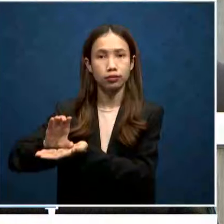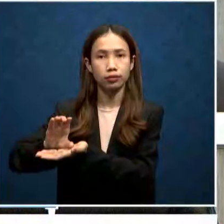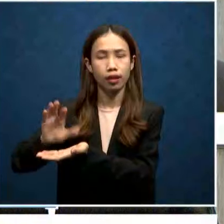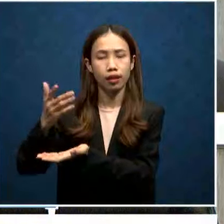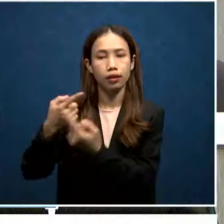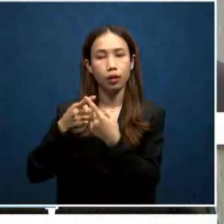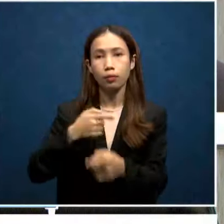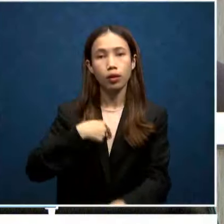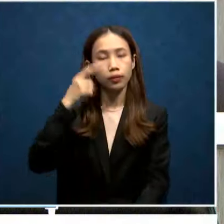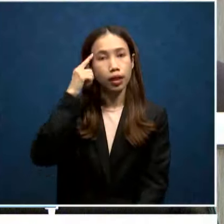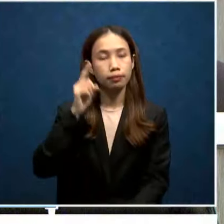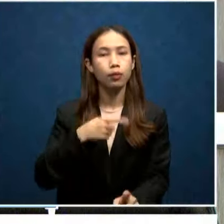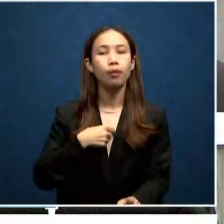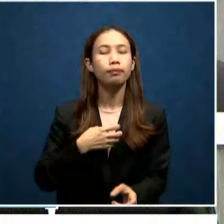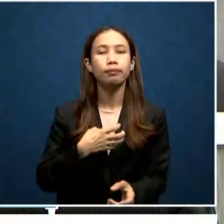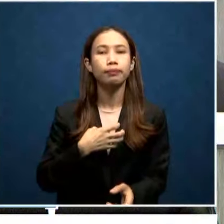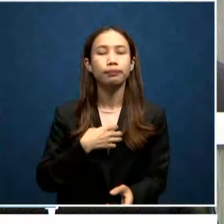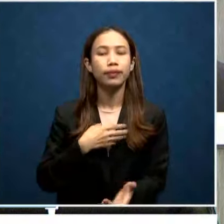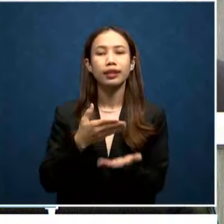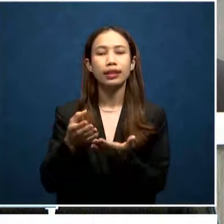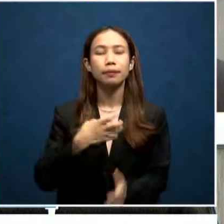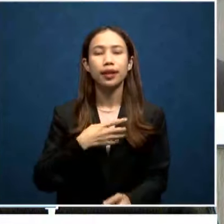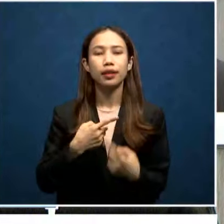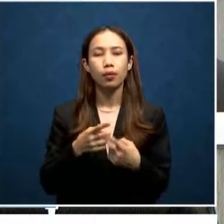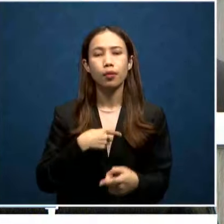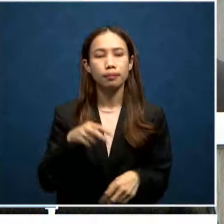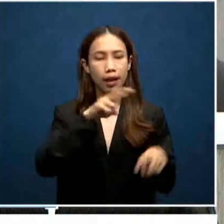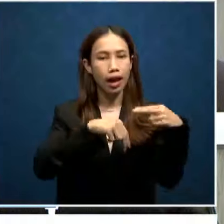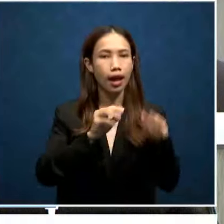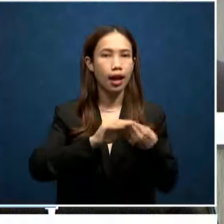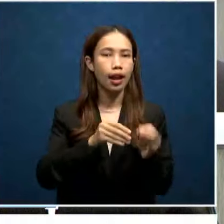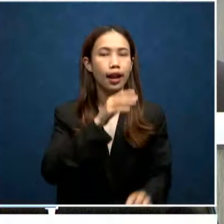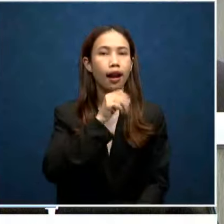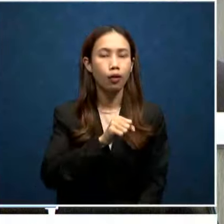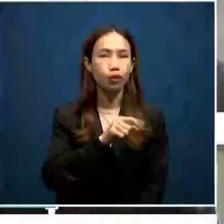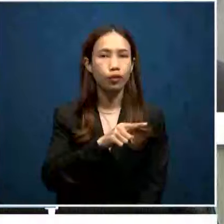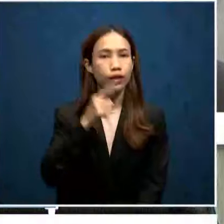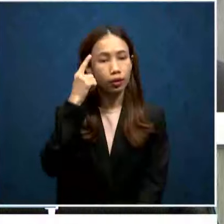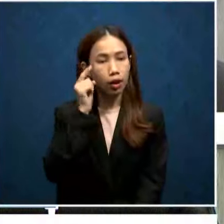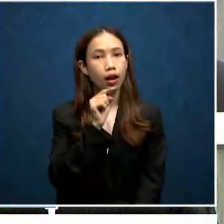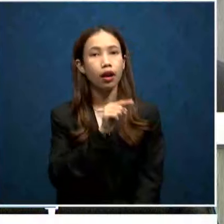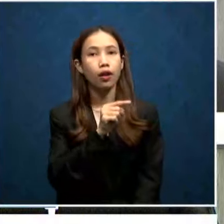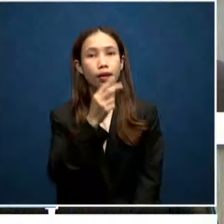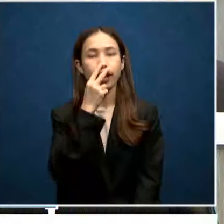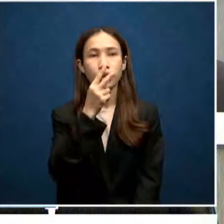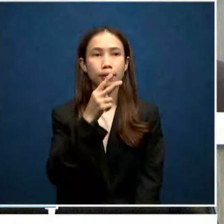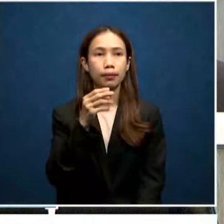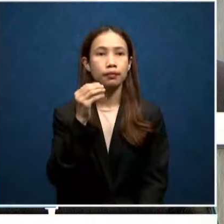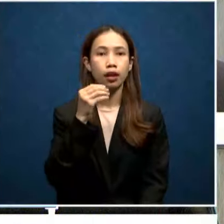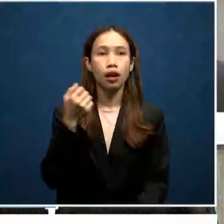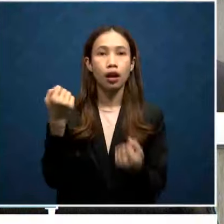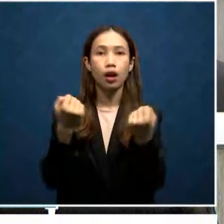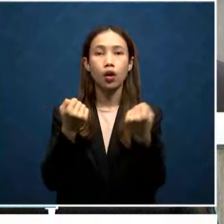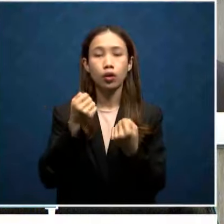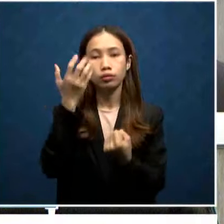แต่ผมไม่ผมไม่ไปประมูลน่ะผมอยากได้เลขเนี้แต่ผมไปหาเลขเก่าก็ปรากฏว่าวิ่งกันเกลื่อนบ้านเกลื่อนเมือง